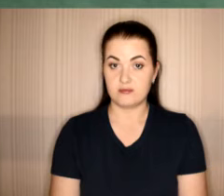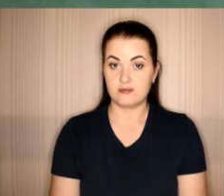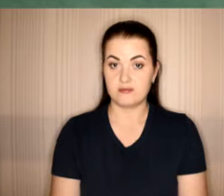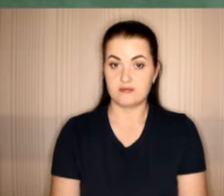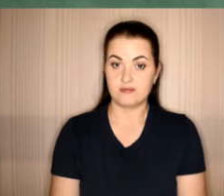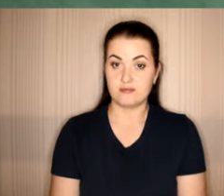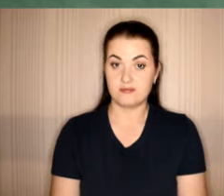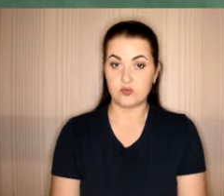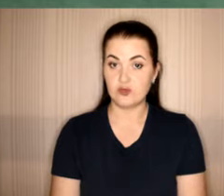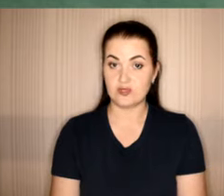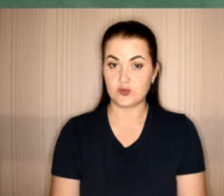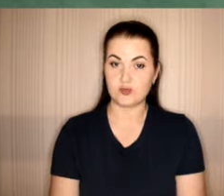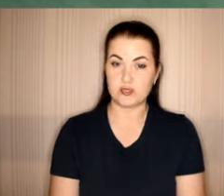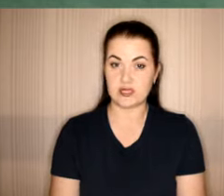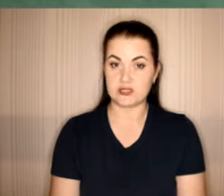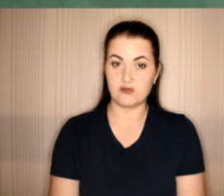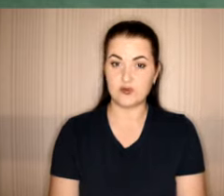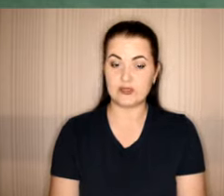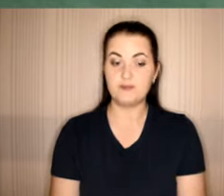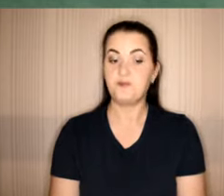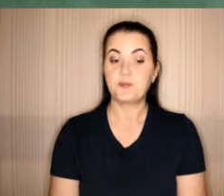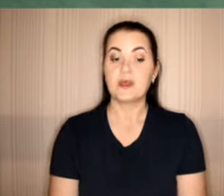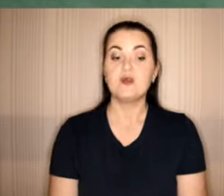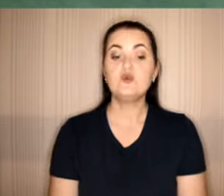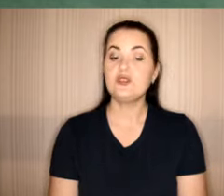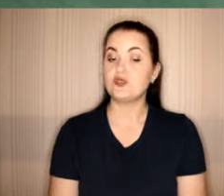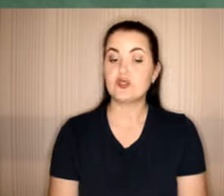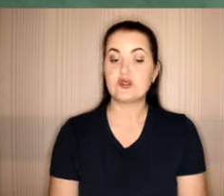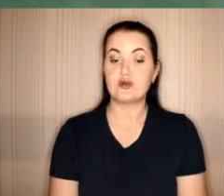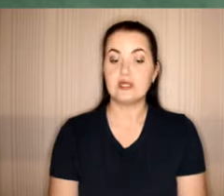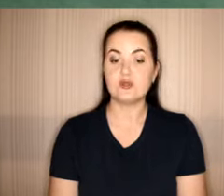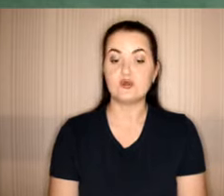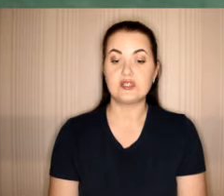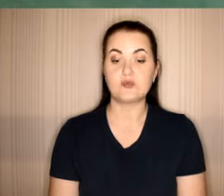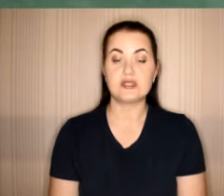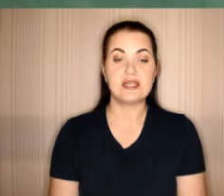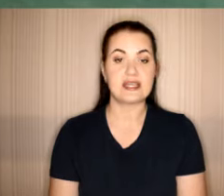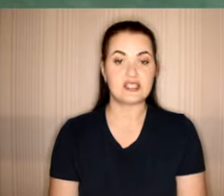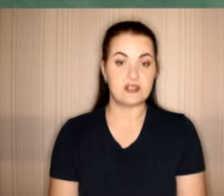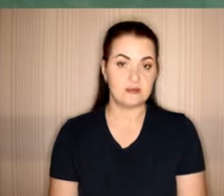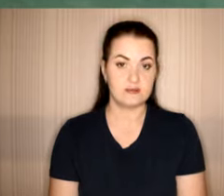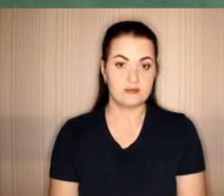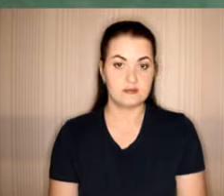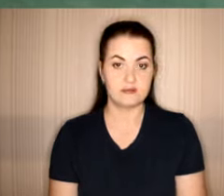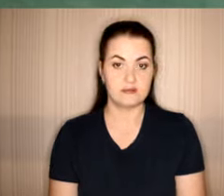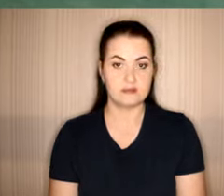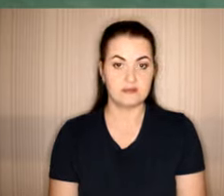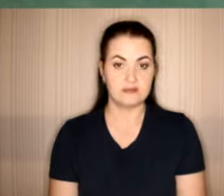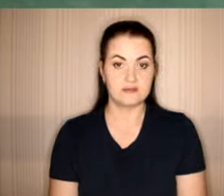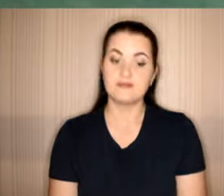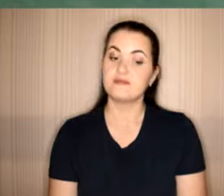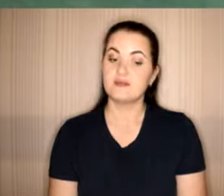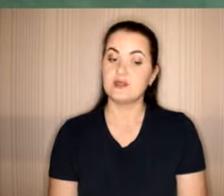пункти. Можуть у нас бути спостережливі пункти? Учні 6 класу дуже спостережні.